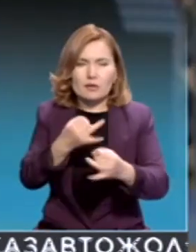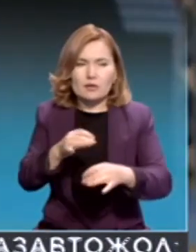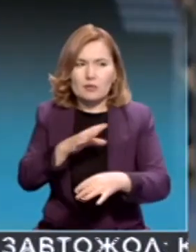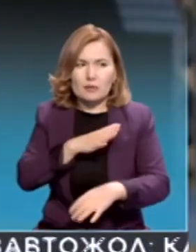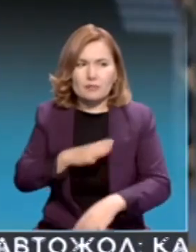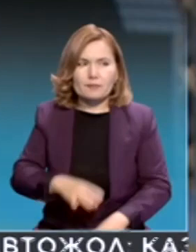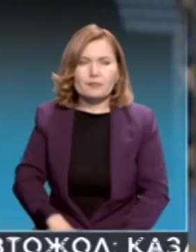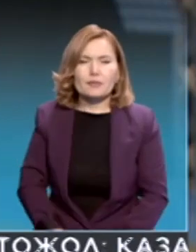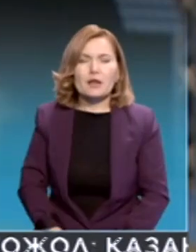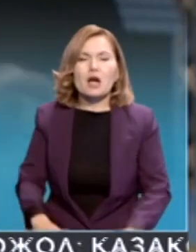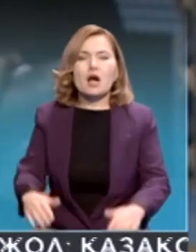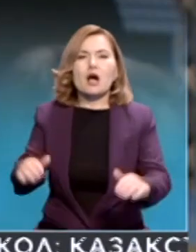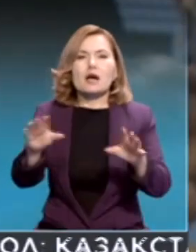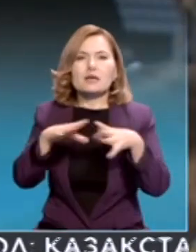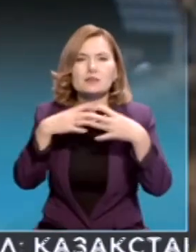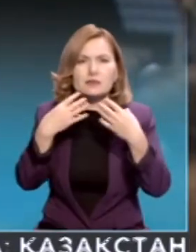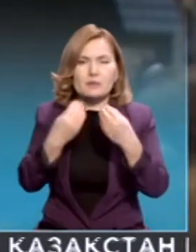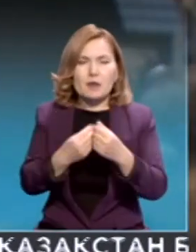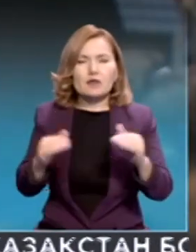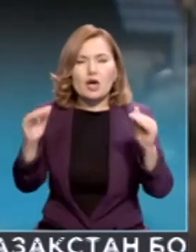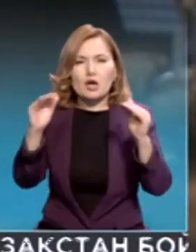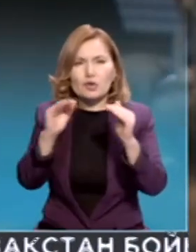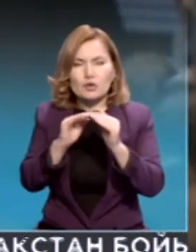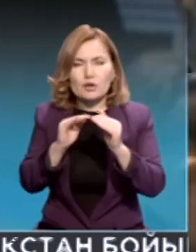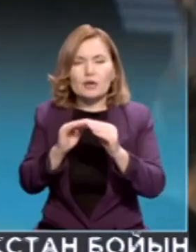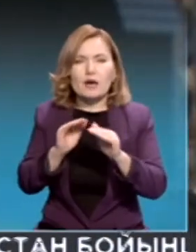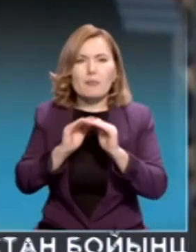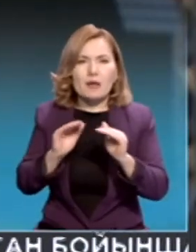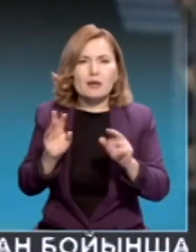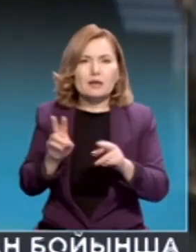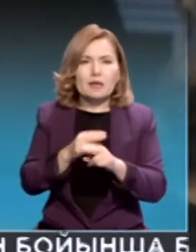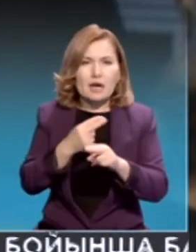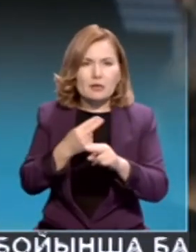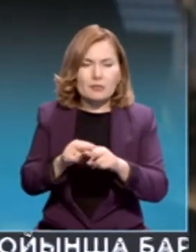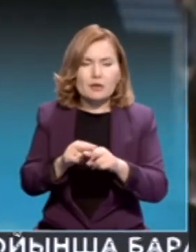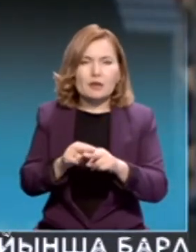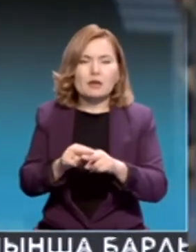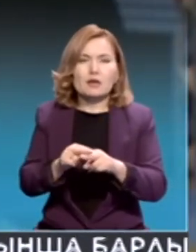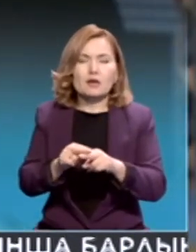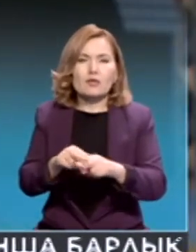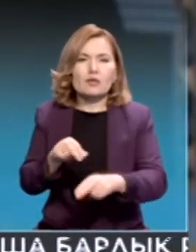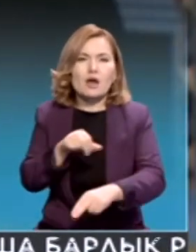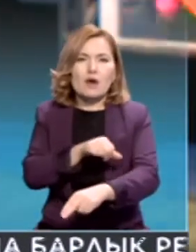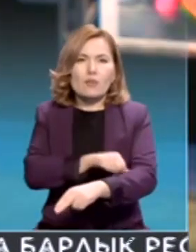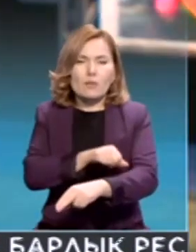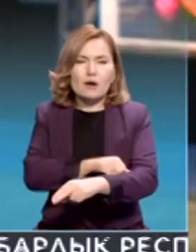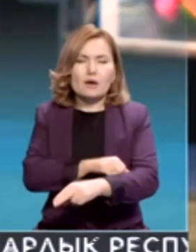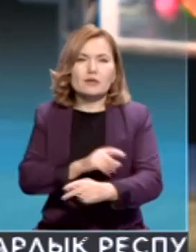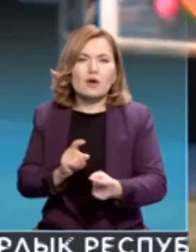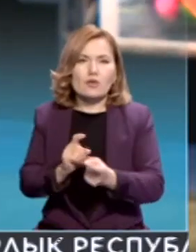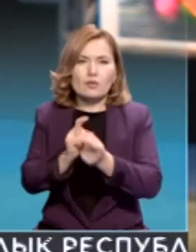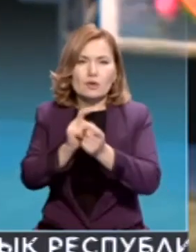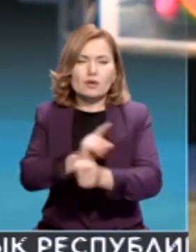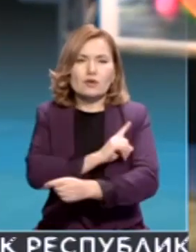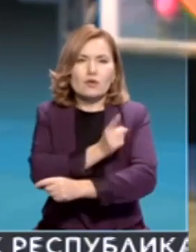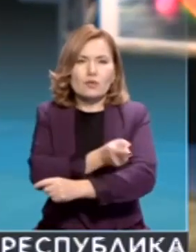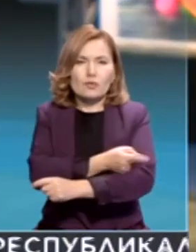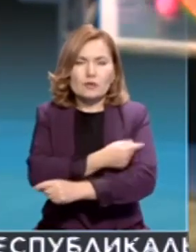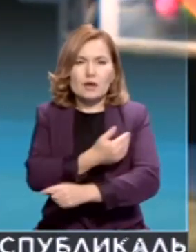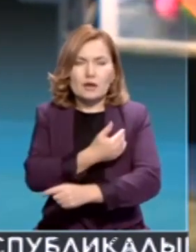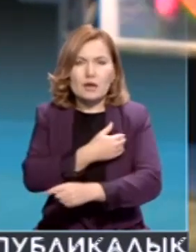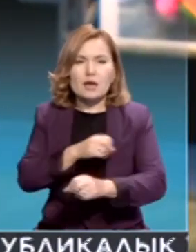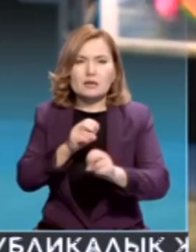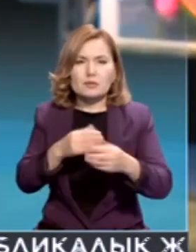Үйдегі тәрбиеге осылардың барлығын байланыстыра отырып, біз нашақорлықпен тікелей күрес аламыз. Осының алдын алу